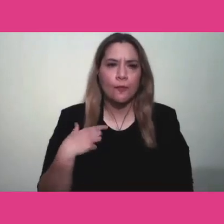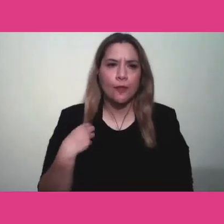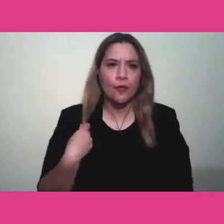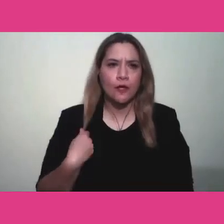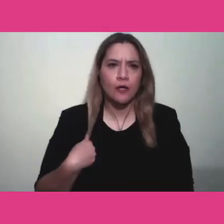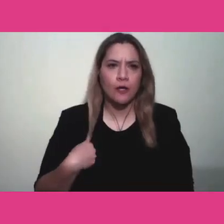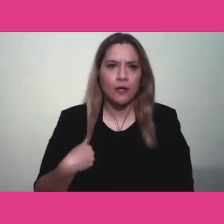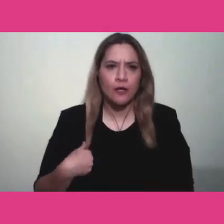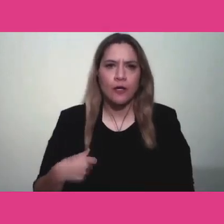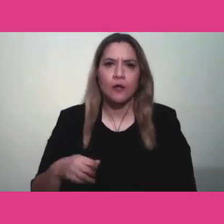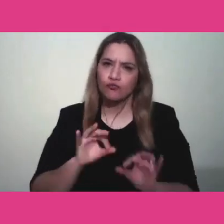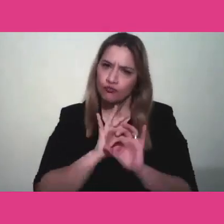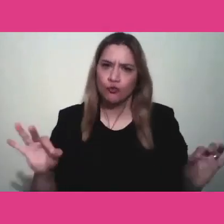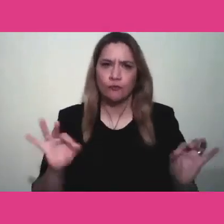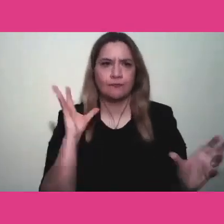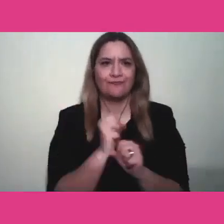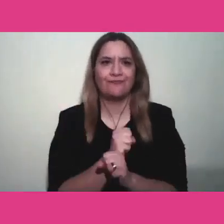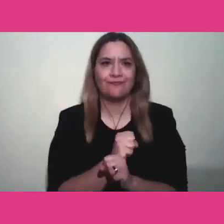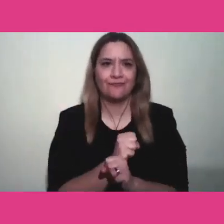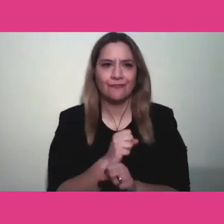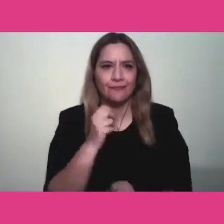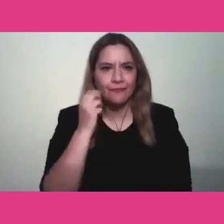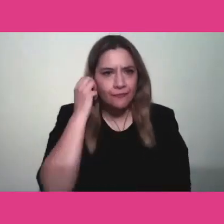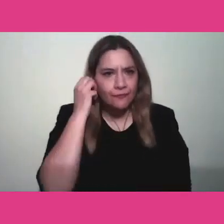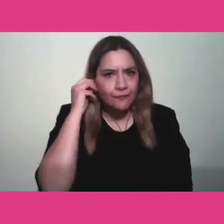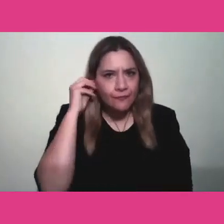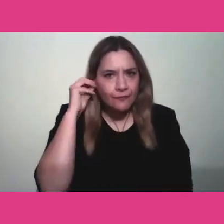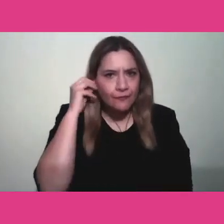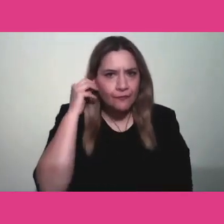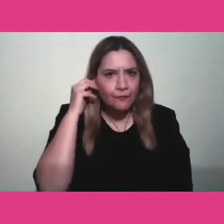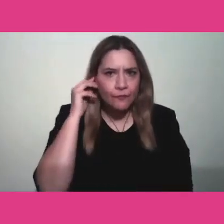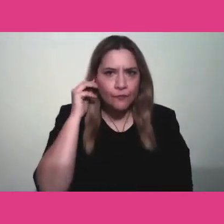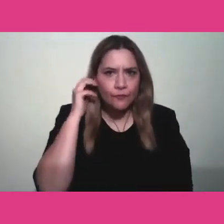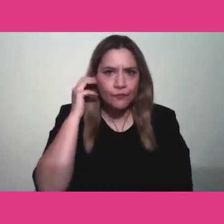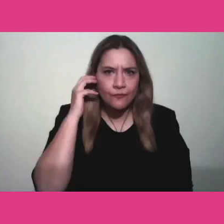Είμαστε εντάξει, μόλις την έκανα. Ωραία.